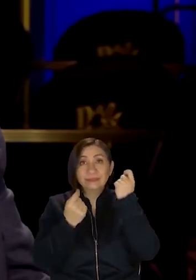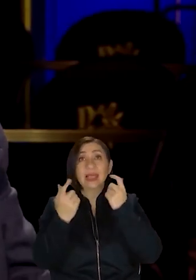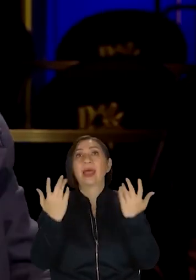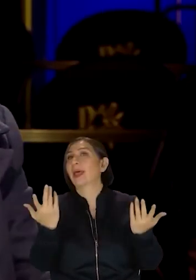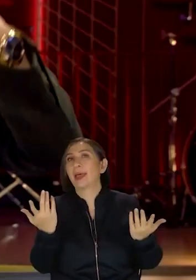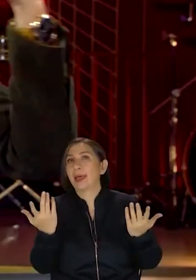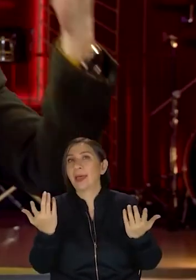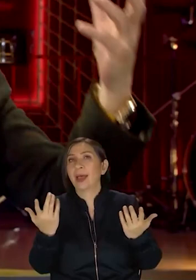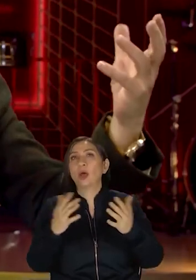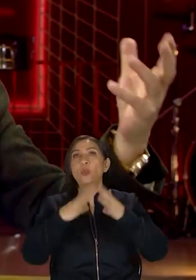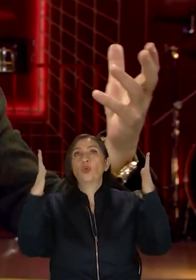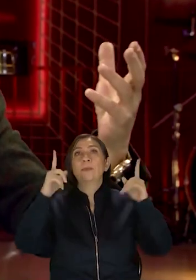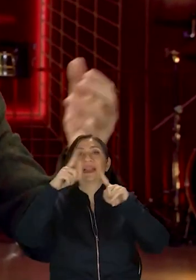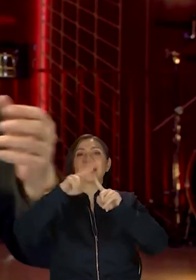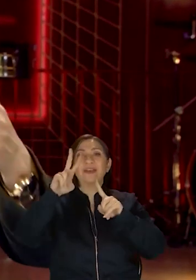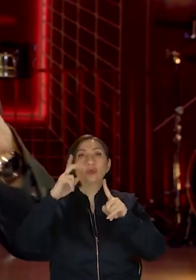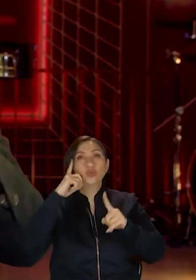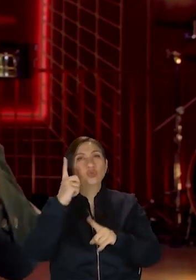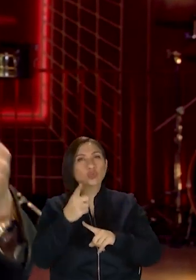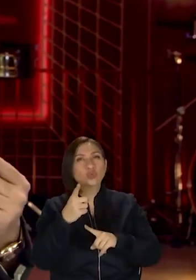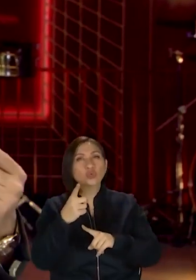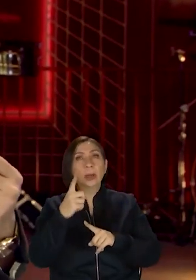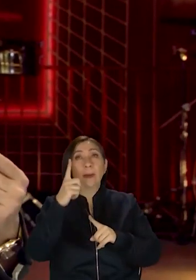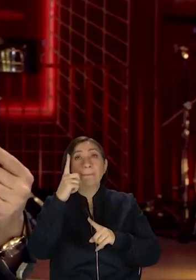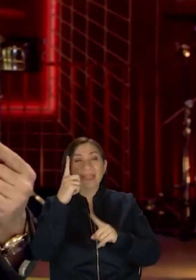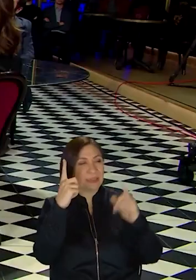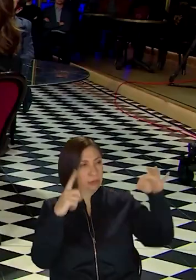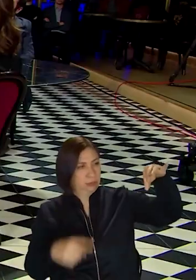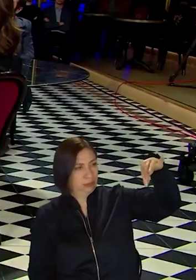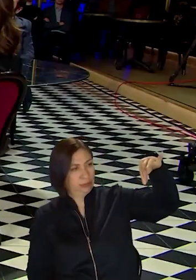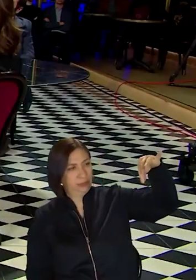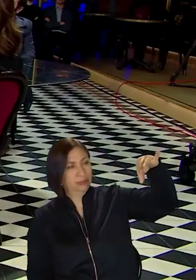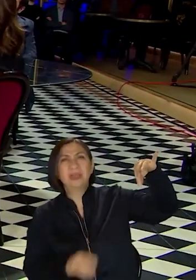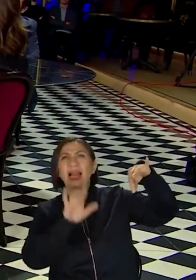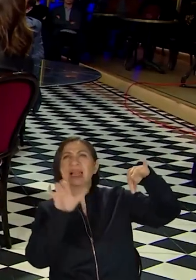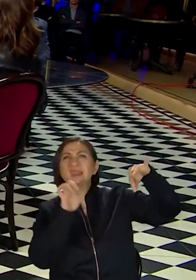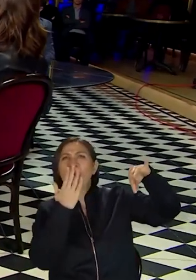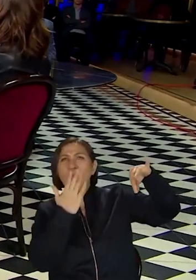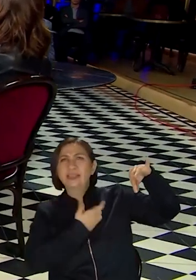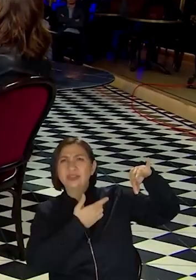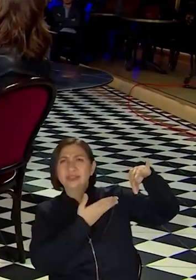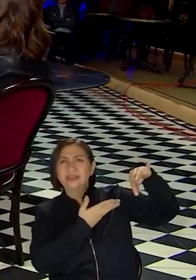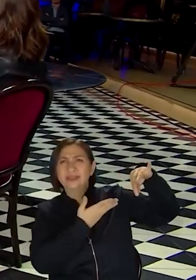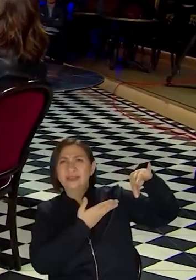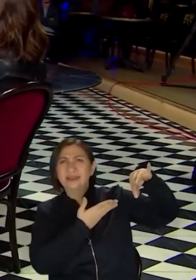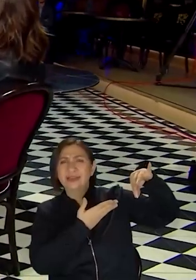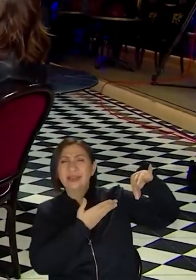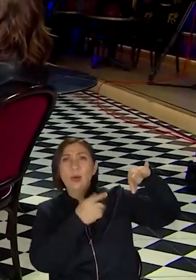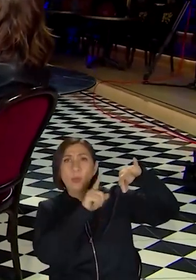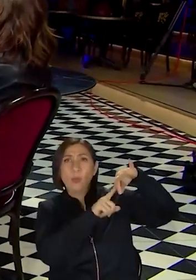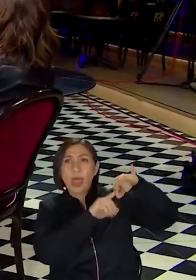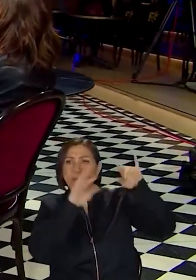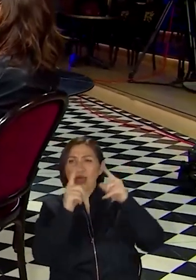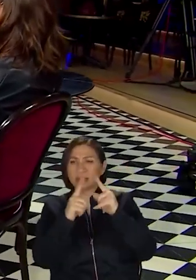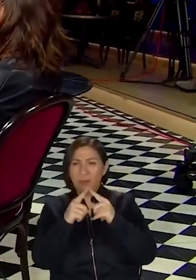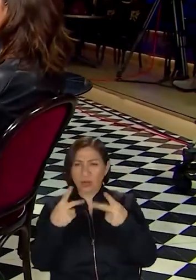Öyleyse büyük bir televizyon kanalı düşün ve bir kişi düşün, bir liseli öğrenci bütün bu